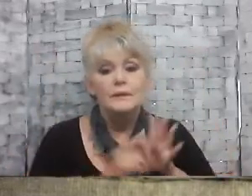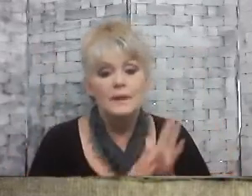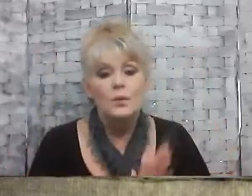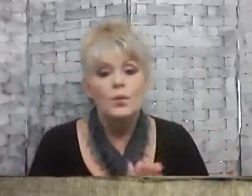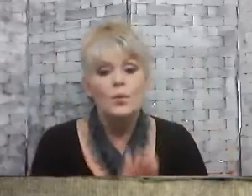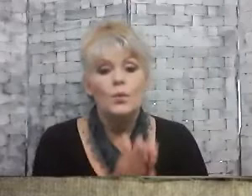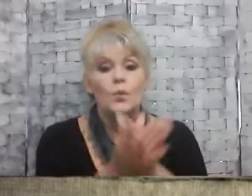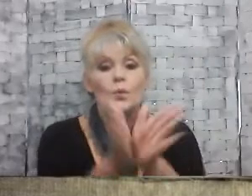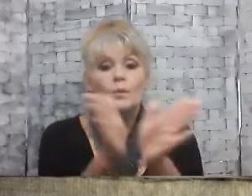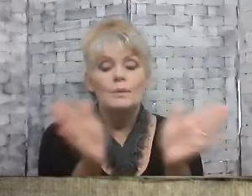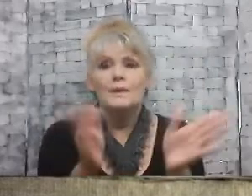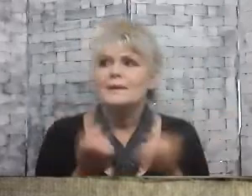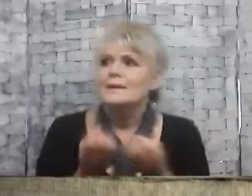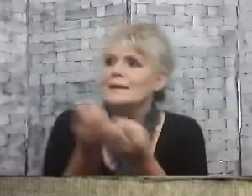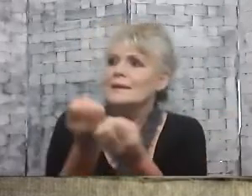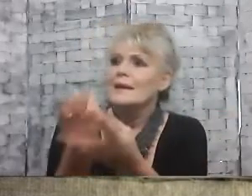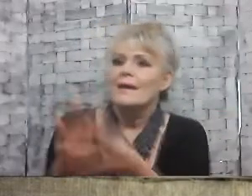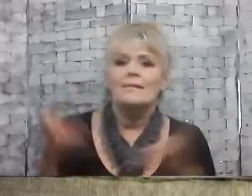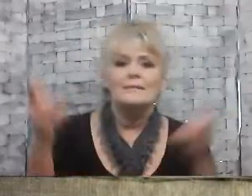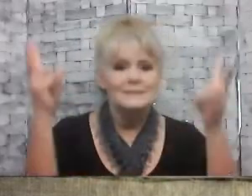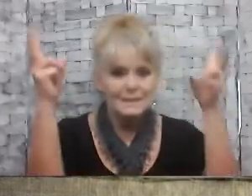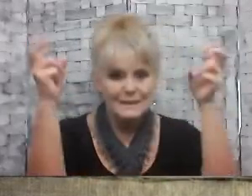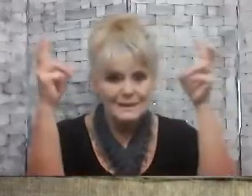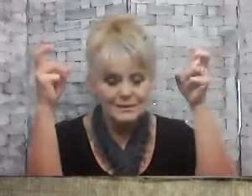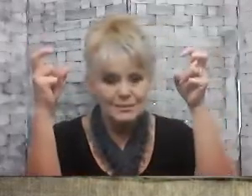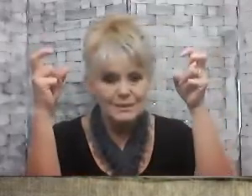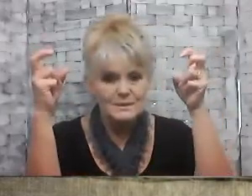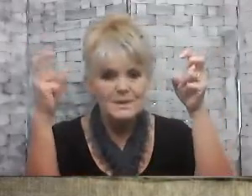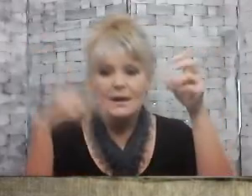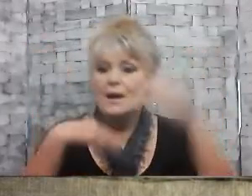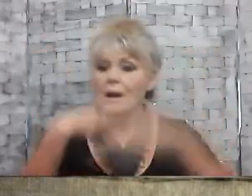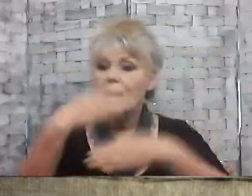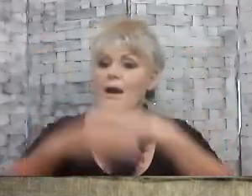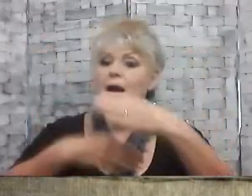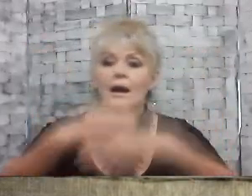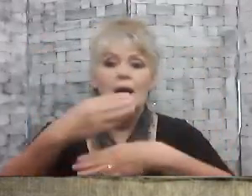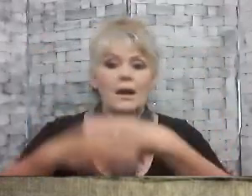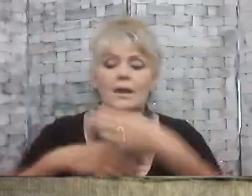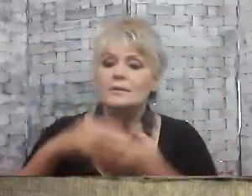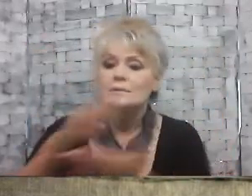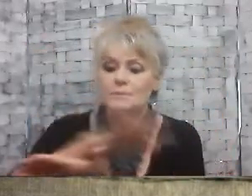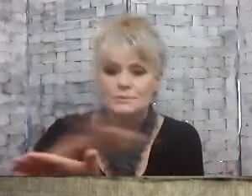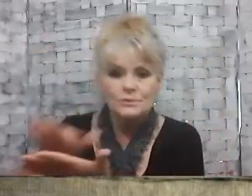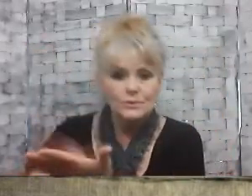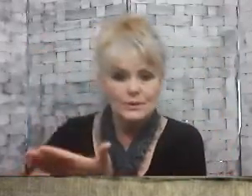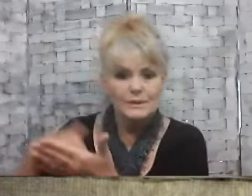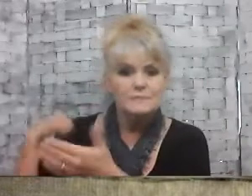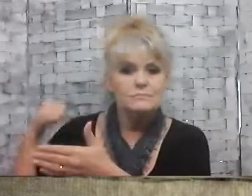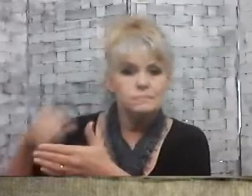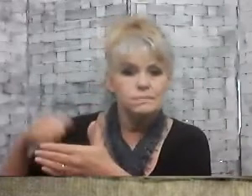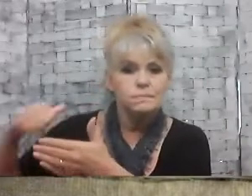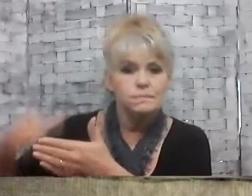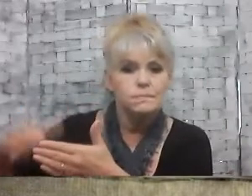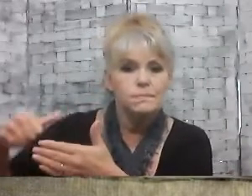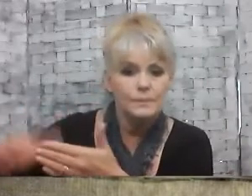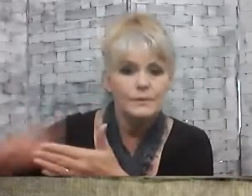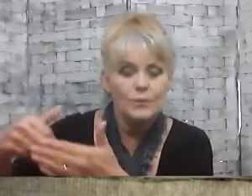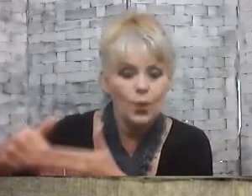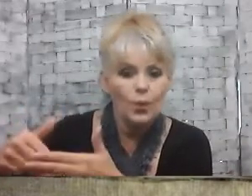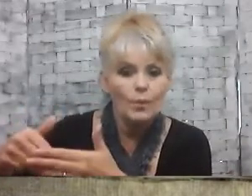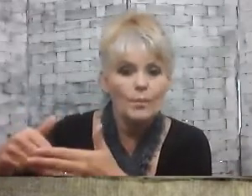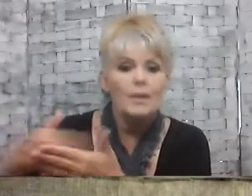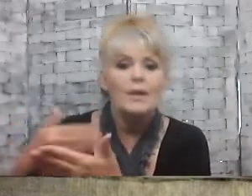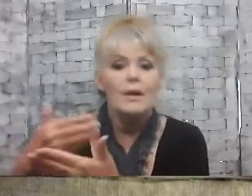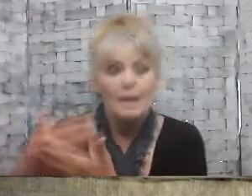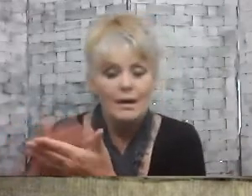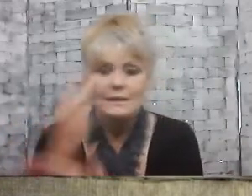Die inleiding gee al die temas vir waaroor die res van die story gaan. Met ander woorde, al die temas hier, die